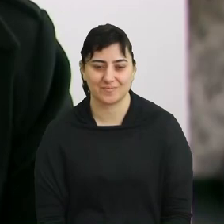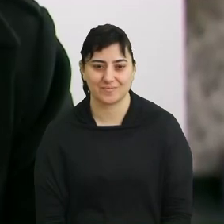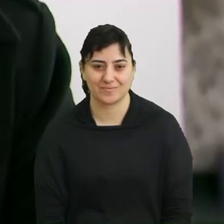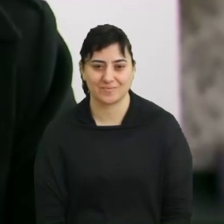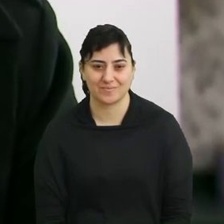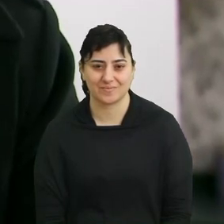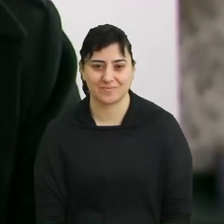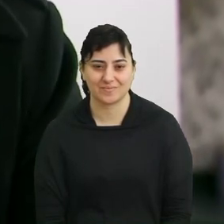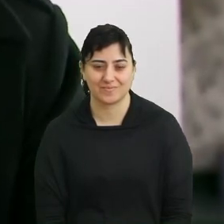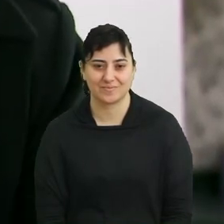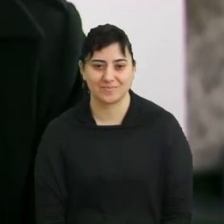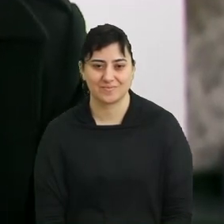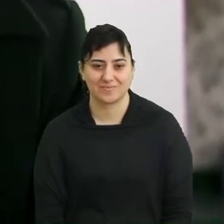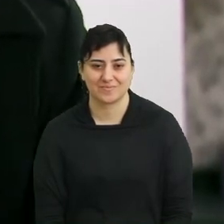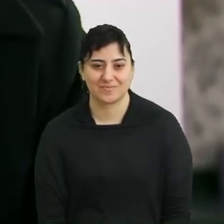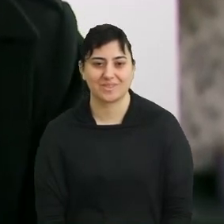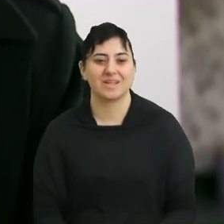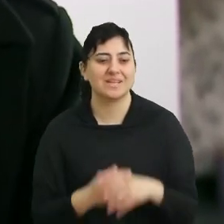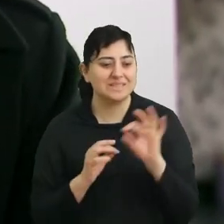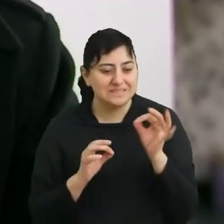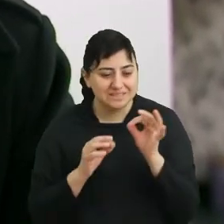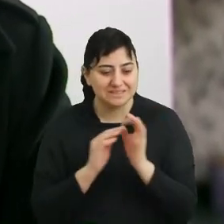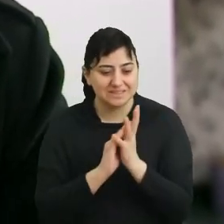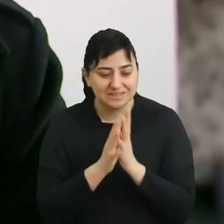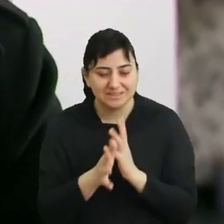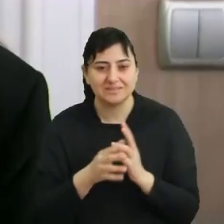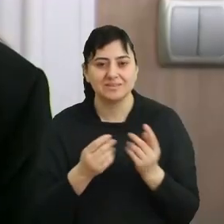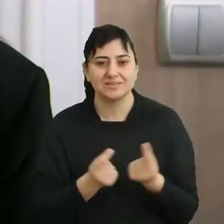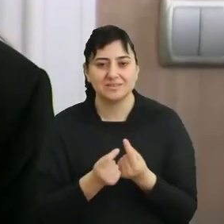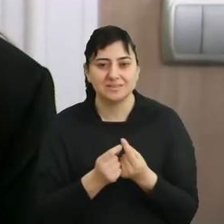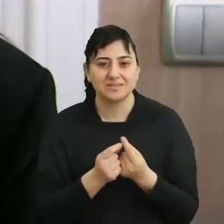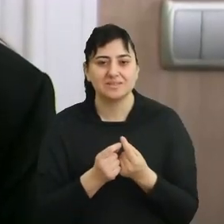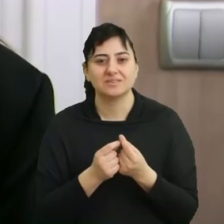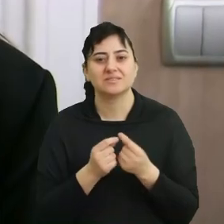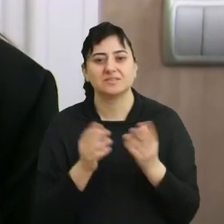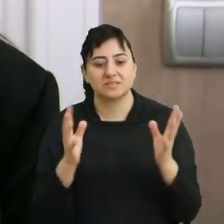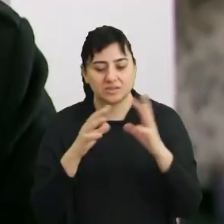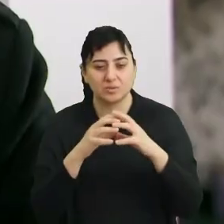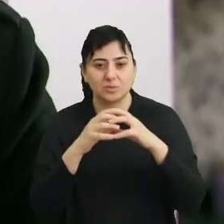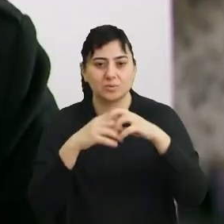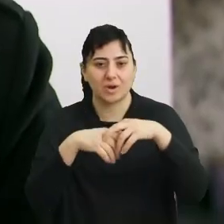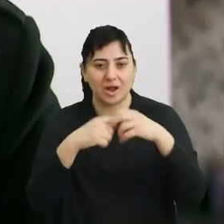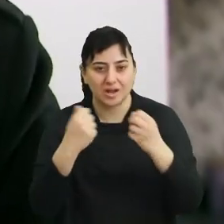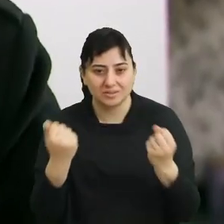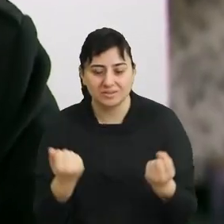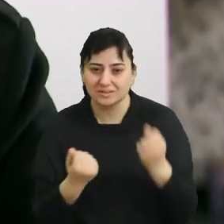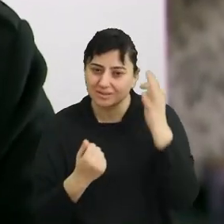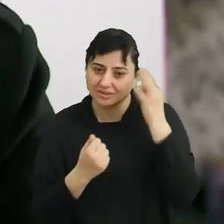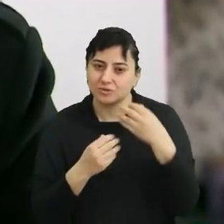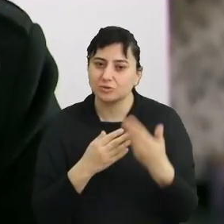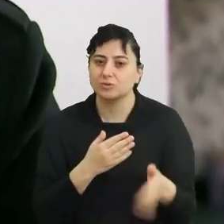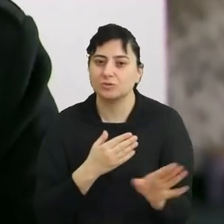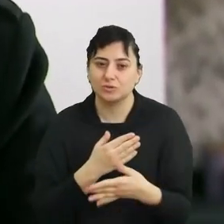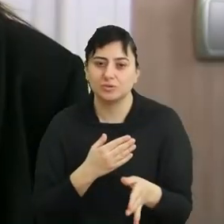Ya inci gibi dişleri, sıra sıra işleri, 40 kat tüle bürünür, saçları